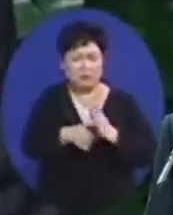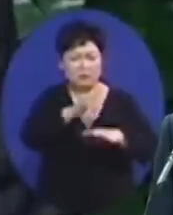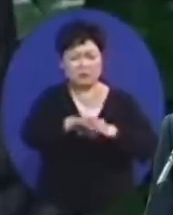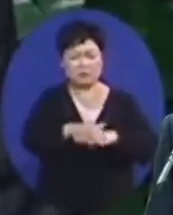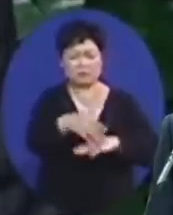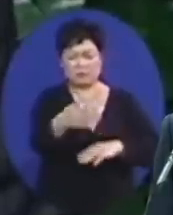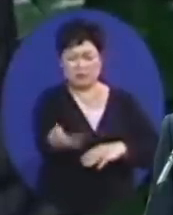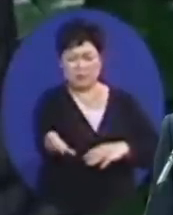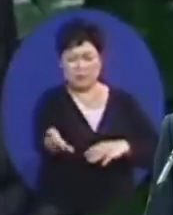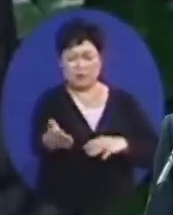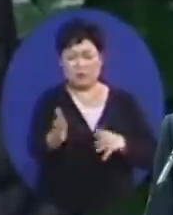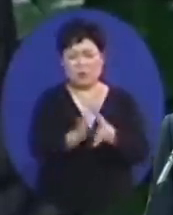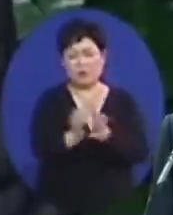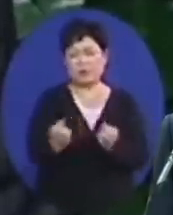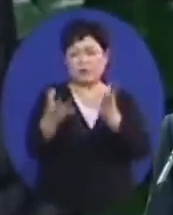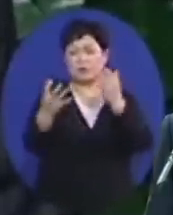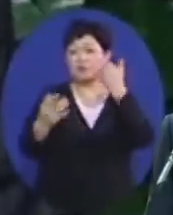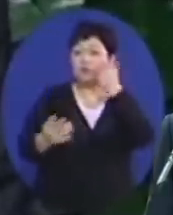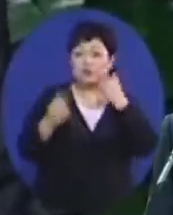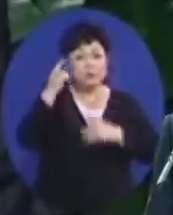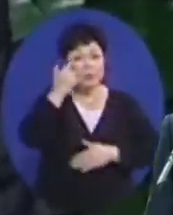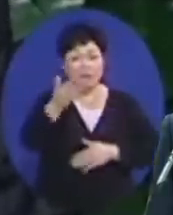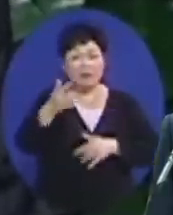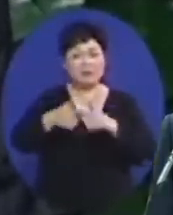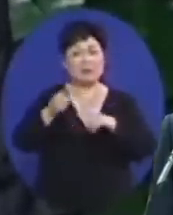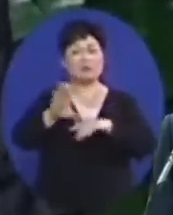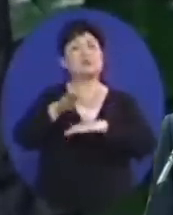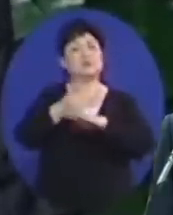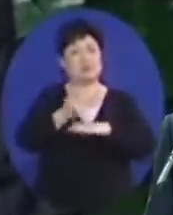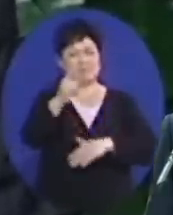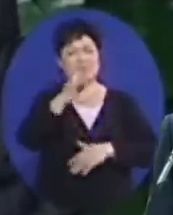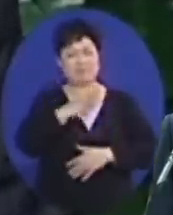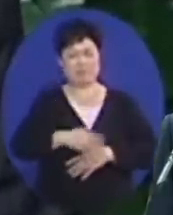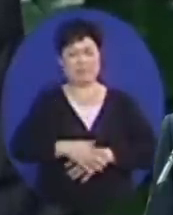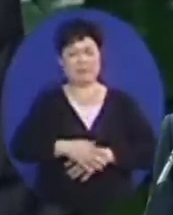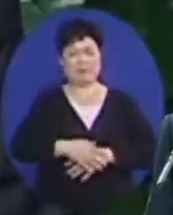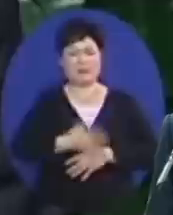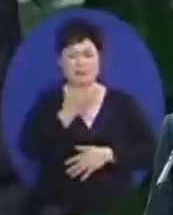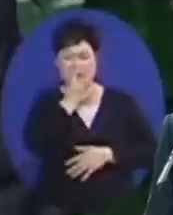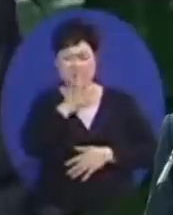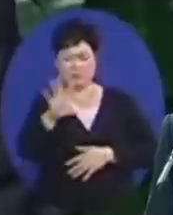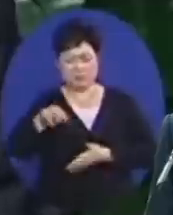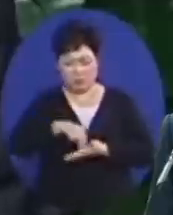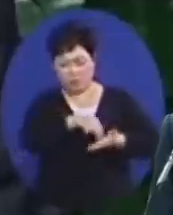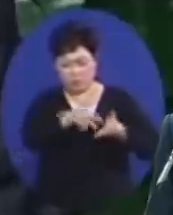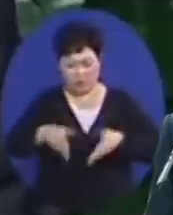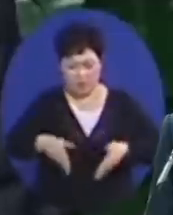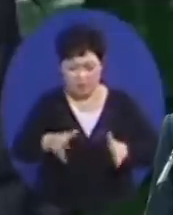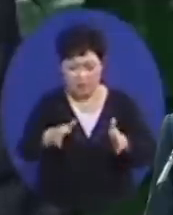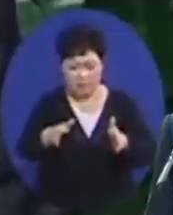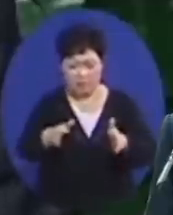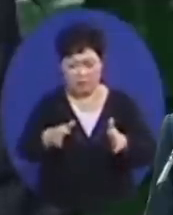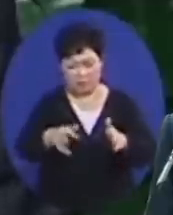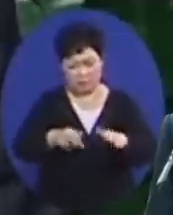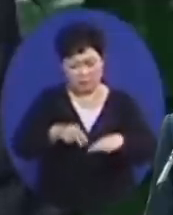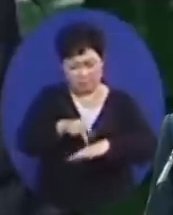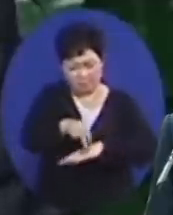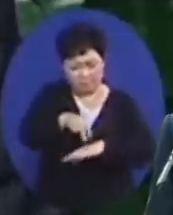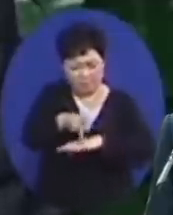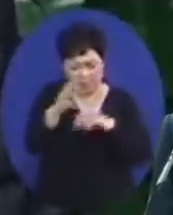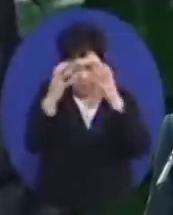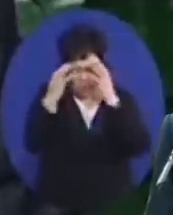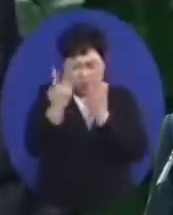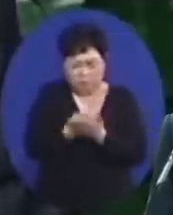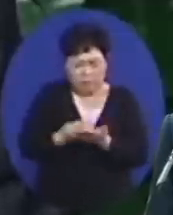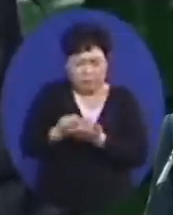내밀고 환영을 해주는 분이 누구십니까? 예수님이십니다. 그 절대적인 고독의 길에 들어서서 고통하고